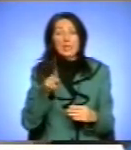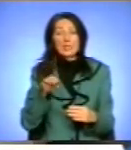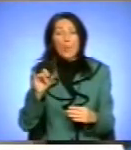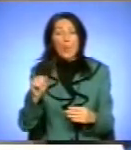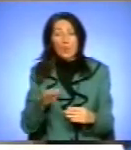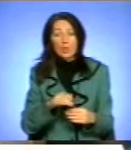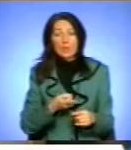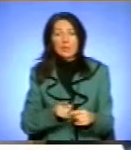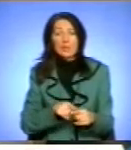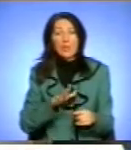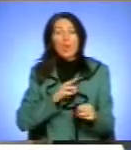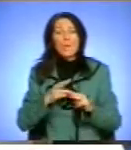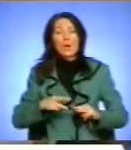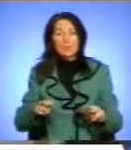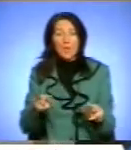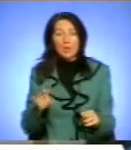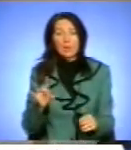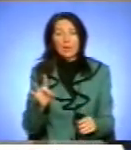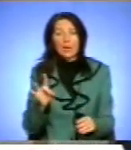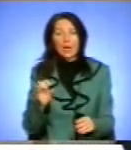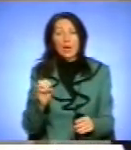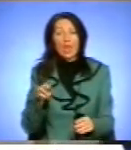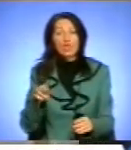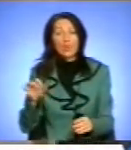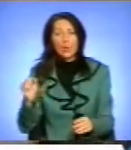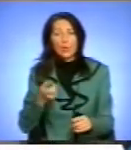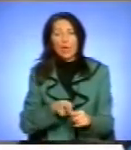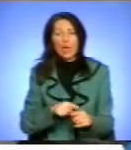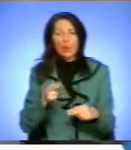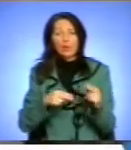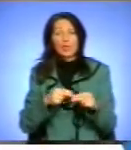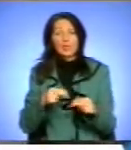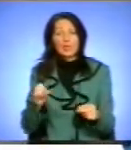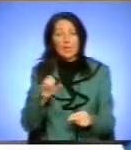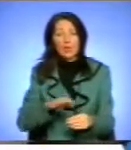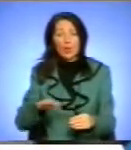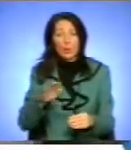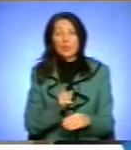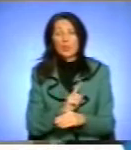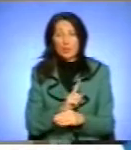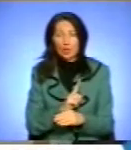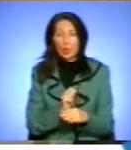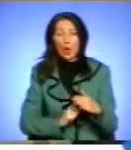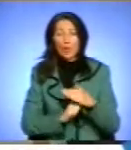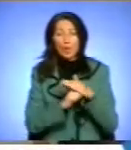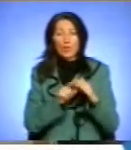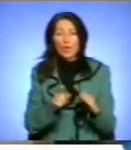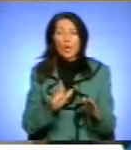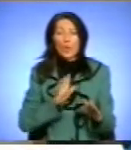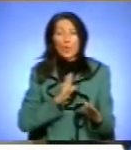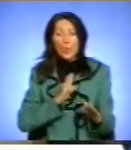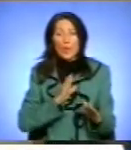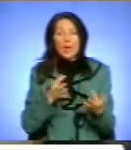яка будувалася за європейськими стандартами. Основою її була